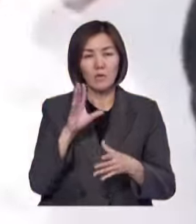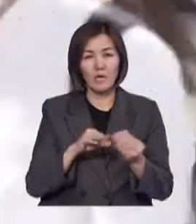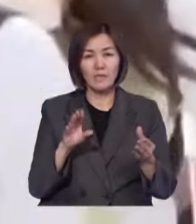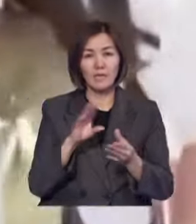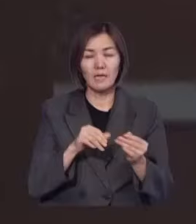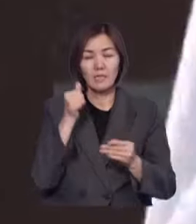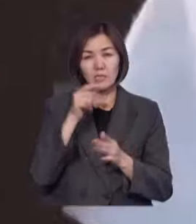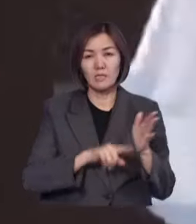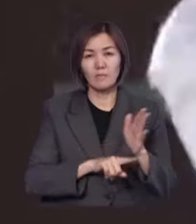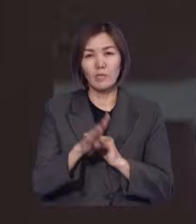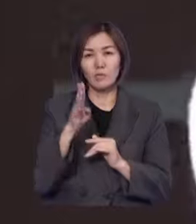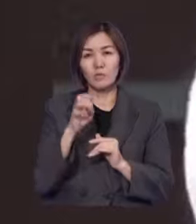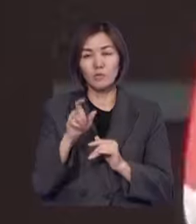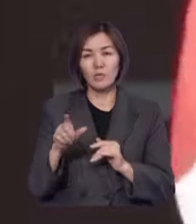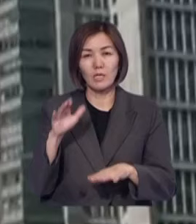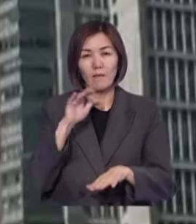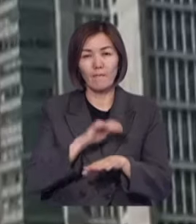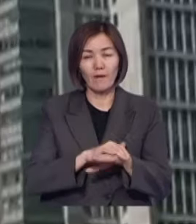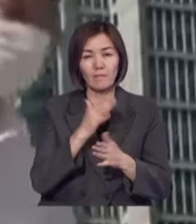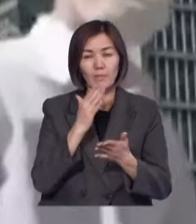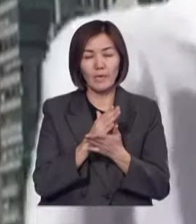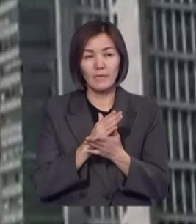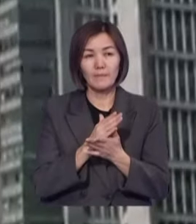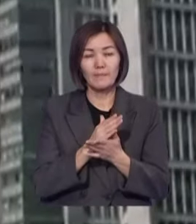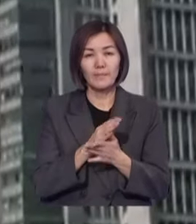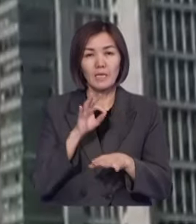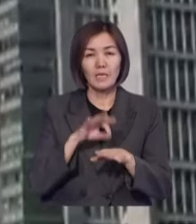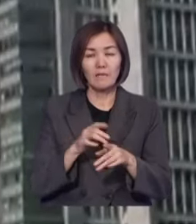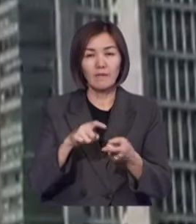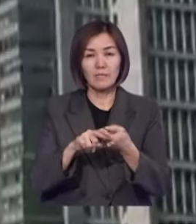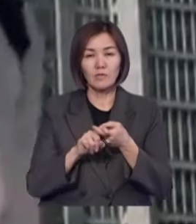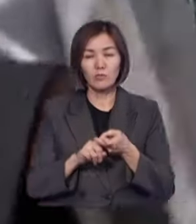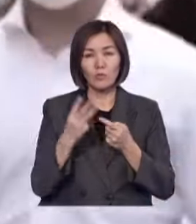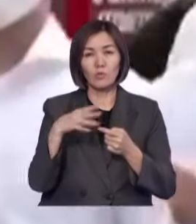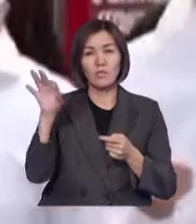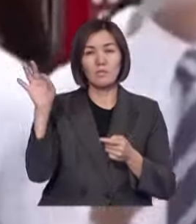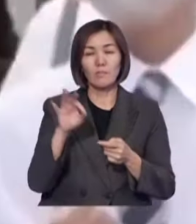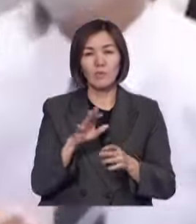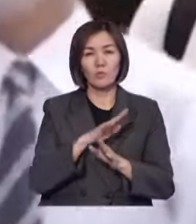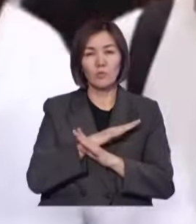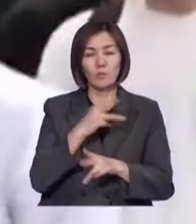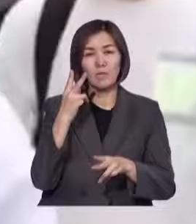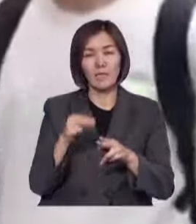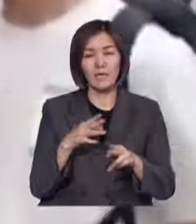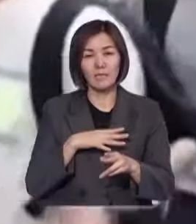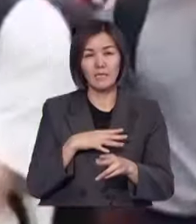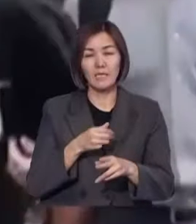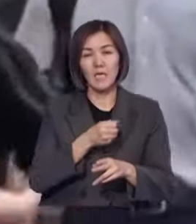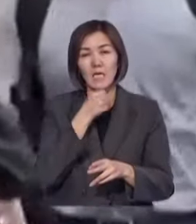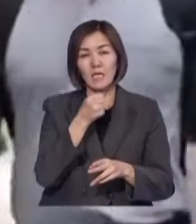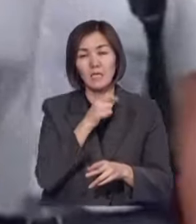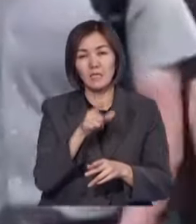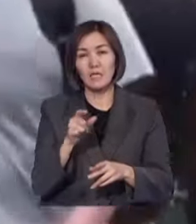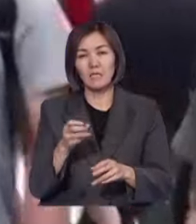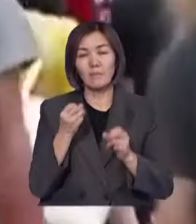Жыл басынан бері 400-ге жуық дерек тіркелді. Бұл инфекцияны жұқтыру 30% жағдайда өліммен аяқталады. Дәрігерлер оның ересек адамдар